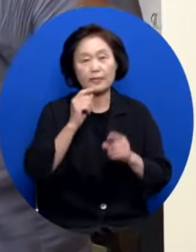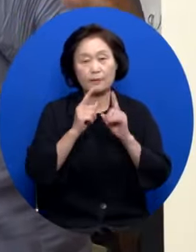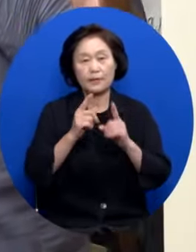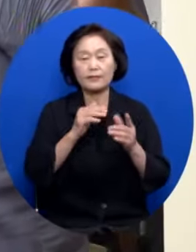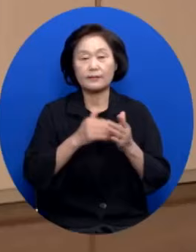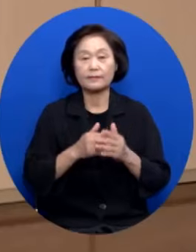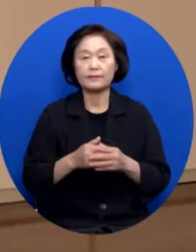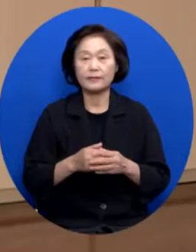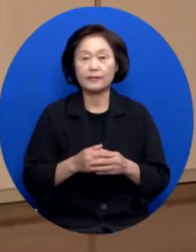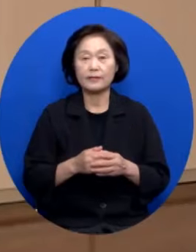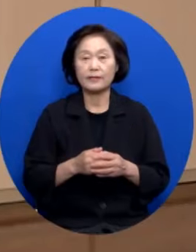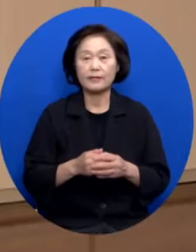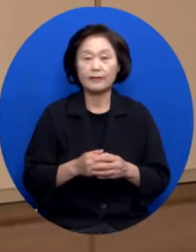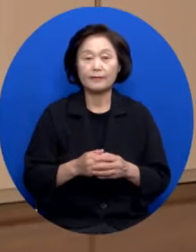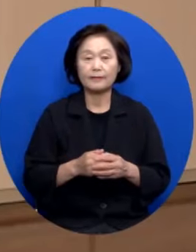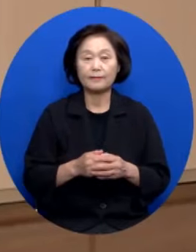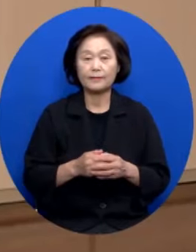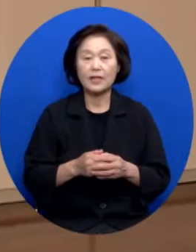밝혔습니다.